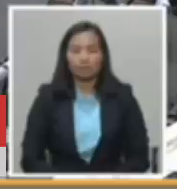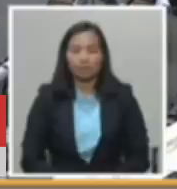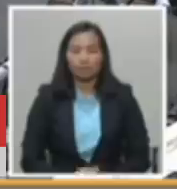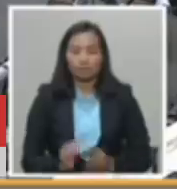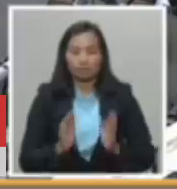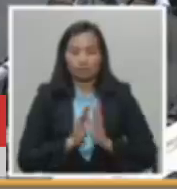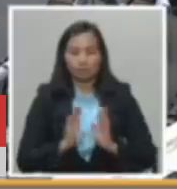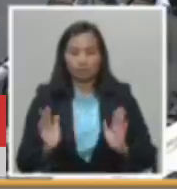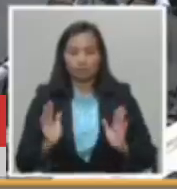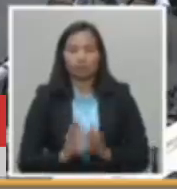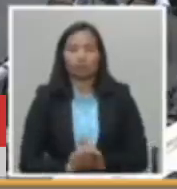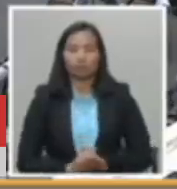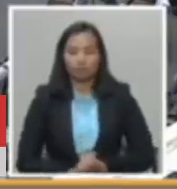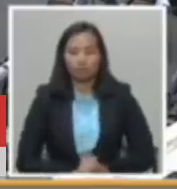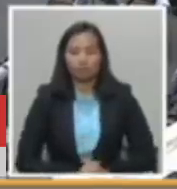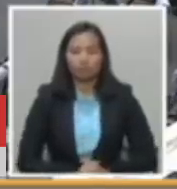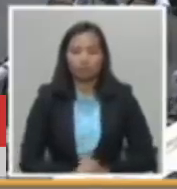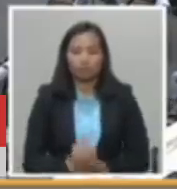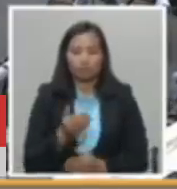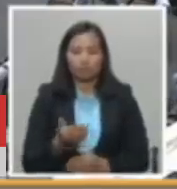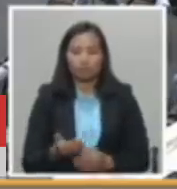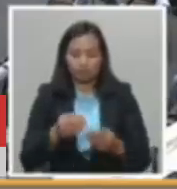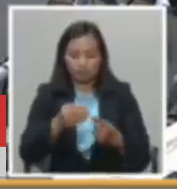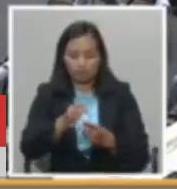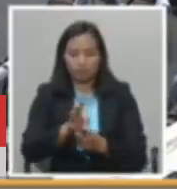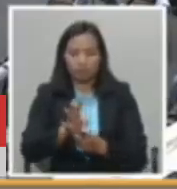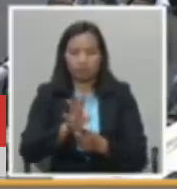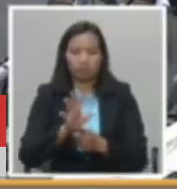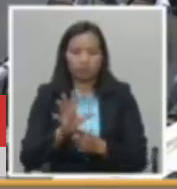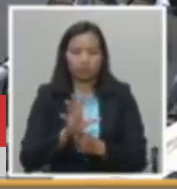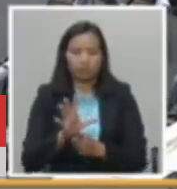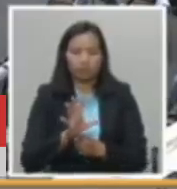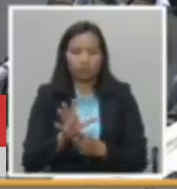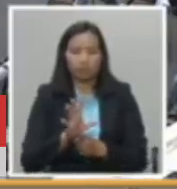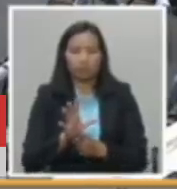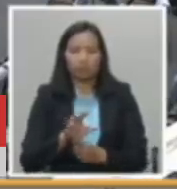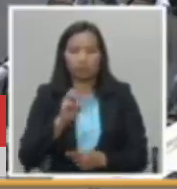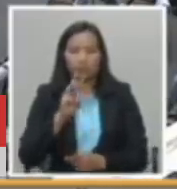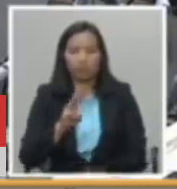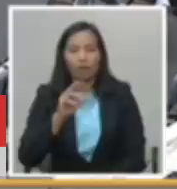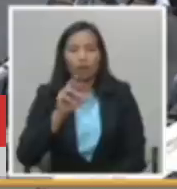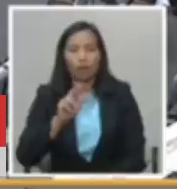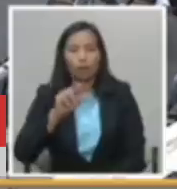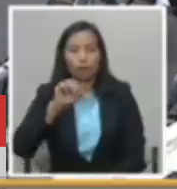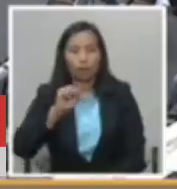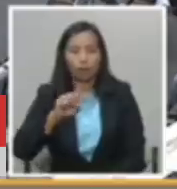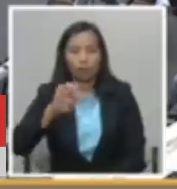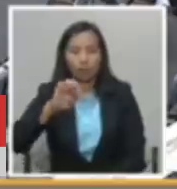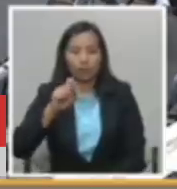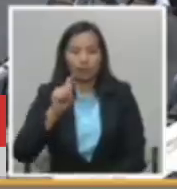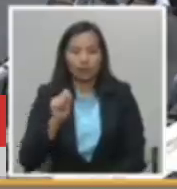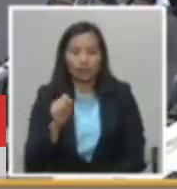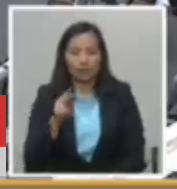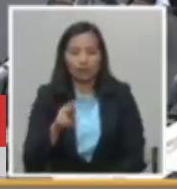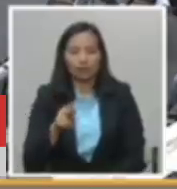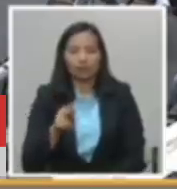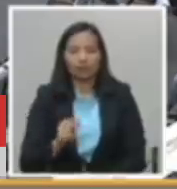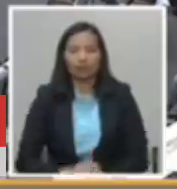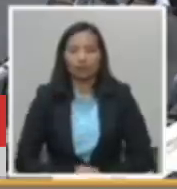ขอบคุณเลิศศักดิ์นะครับต่อไปครับท่านวรสิทธิ์เหลี่ยมประสิทธิ์ครับ